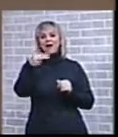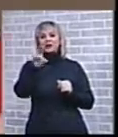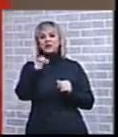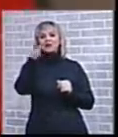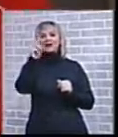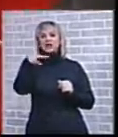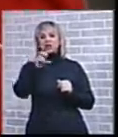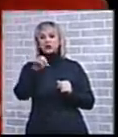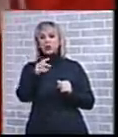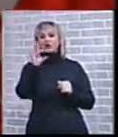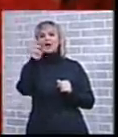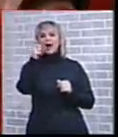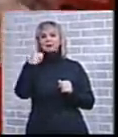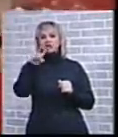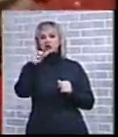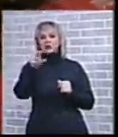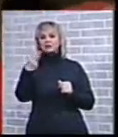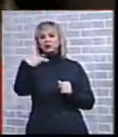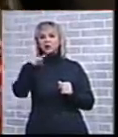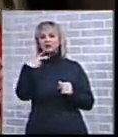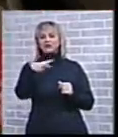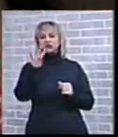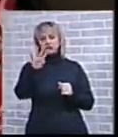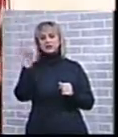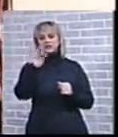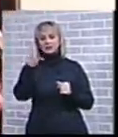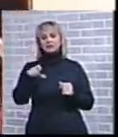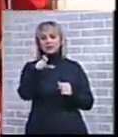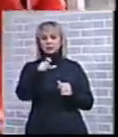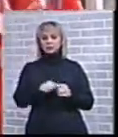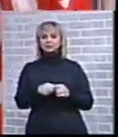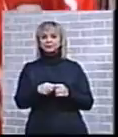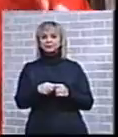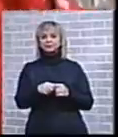Лев Клинов и Руслан Хамчиев. Дон-24, Ростов-на-Дону.